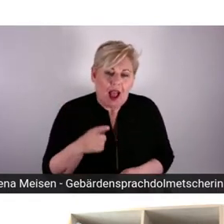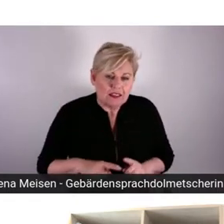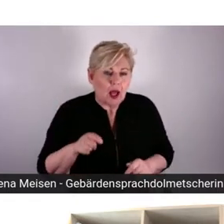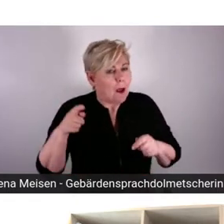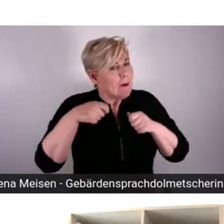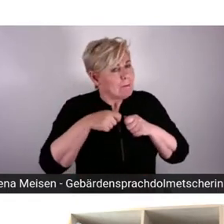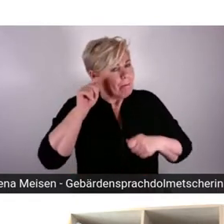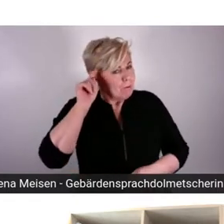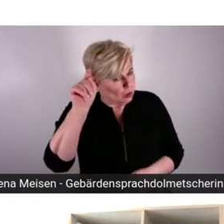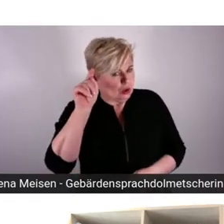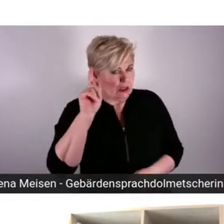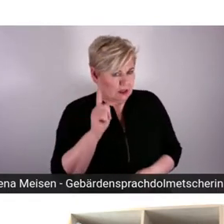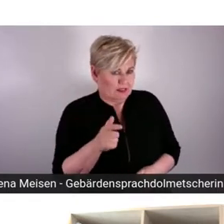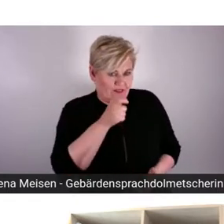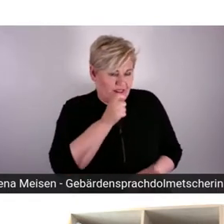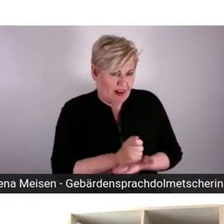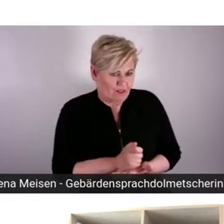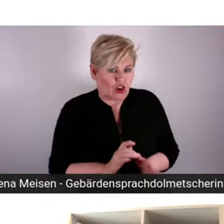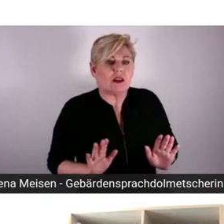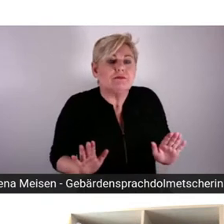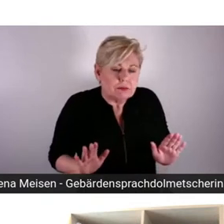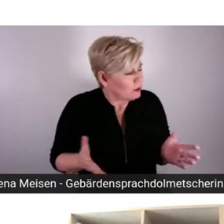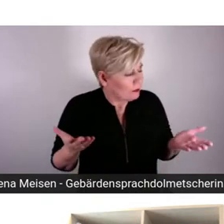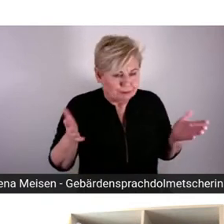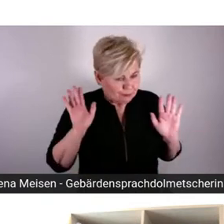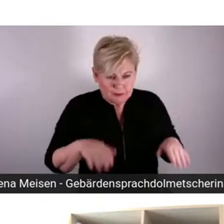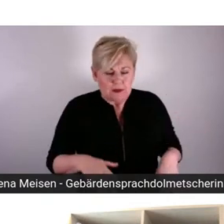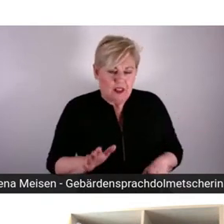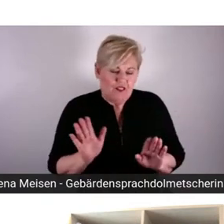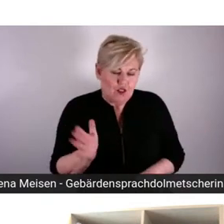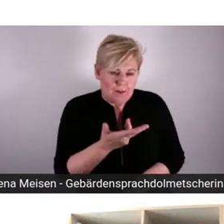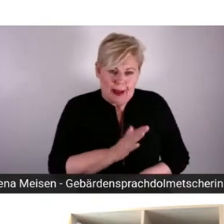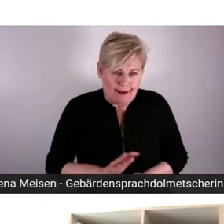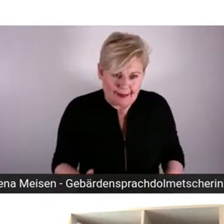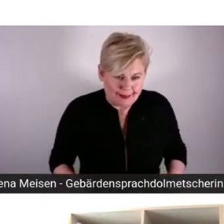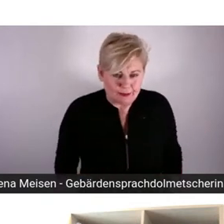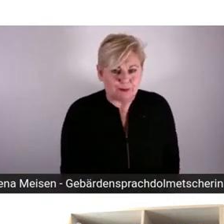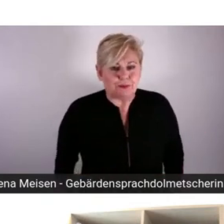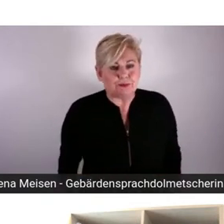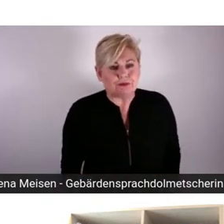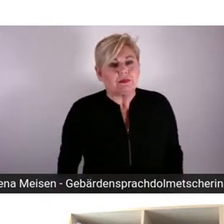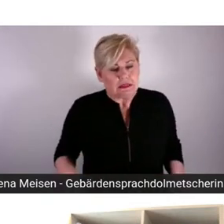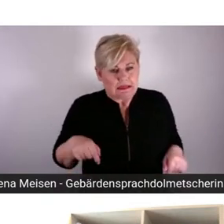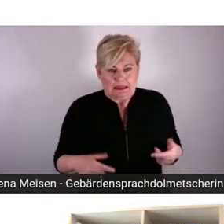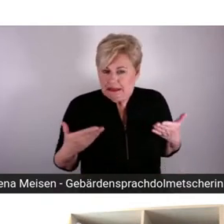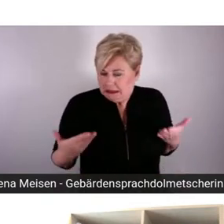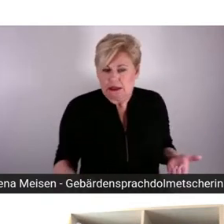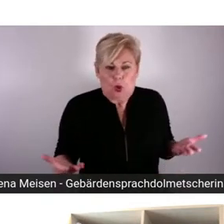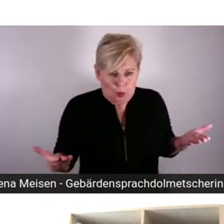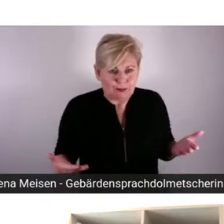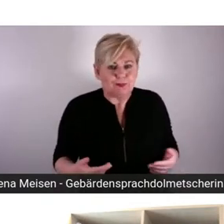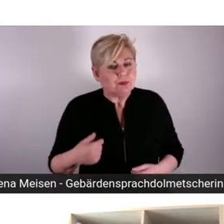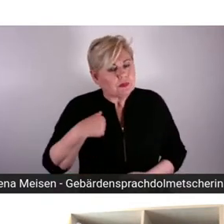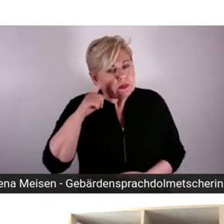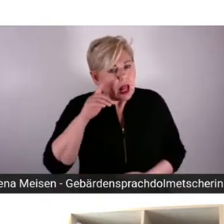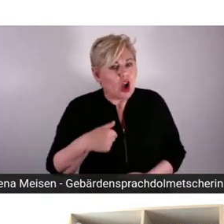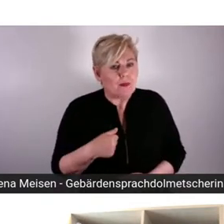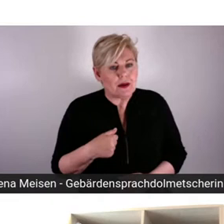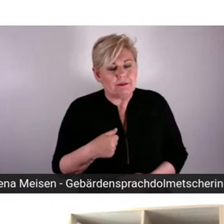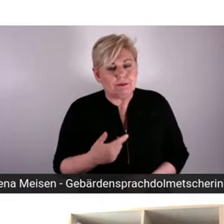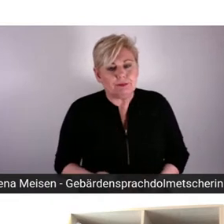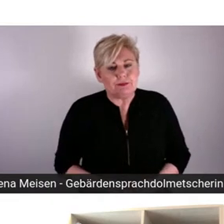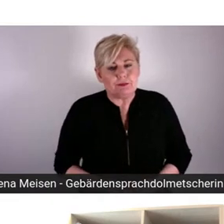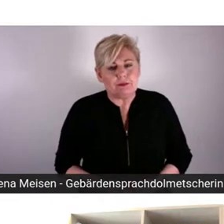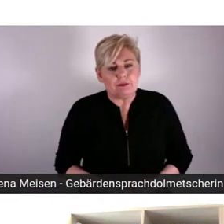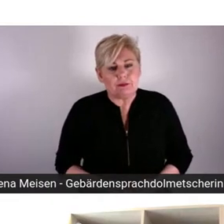Verantwortung gesehen hätten. Aber das ist vergossene Milch. Jetzt muss man mit der Situation umgehen. Tatsächlich glaube ich aber trotzdem, dass wir